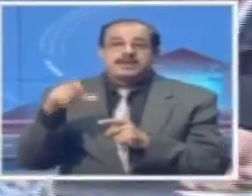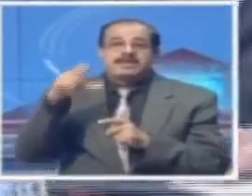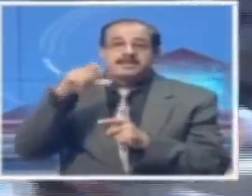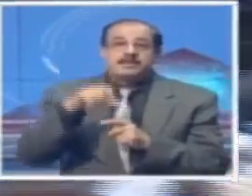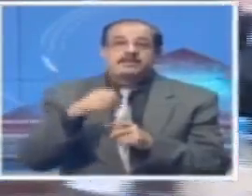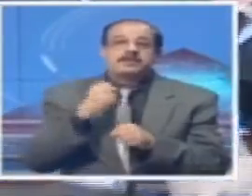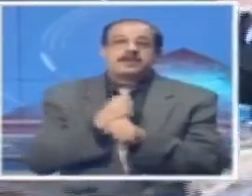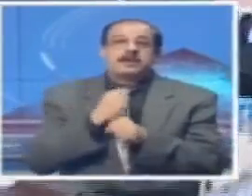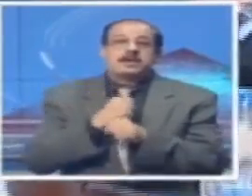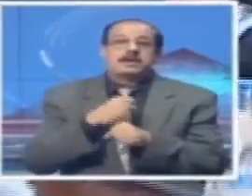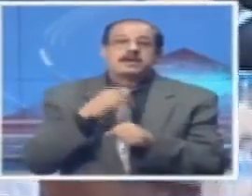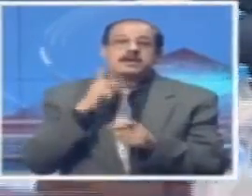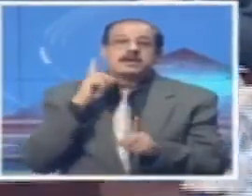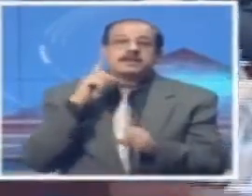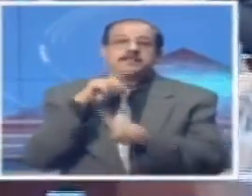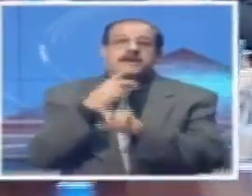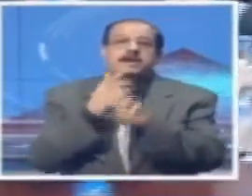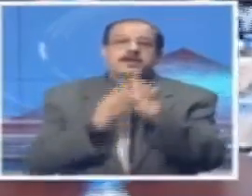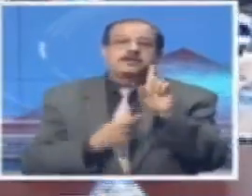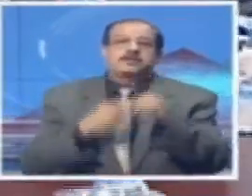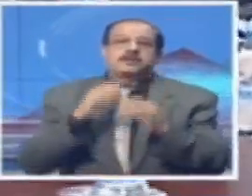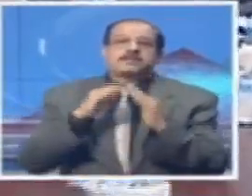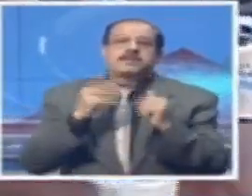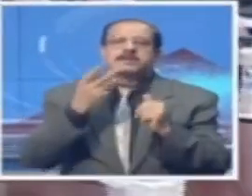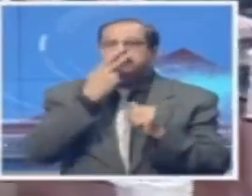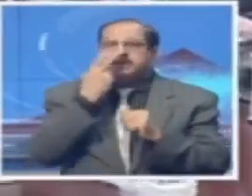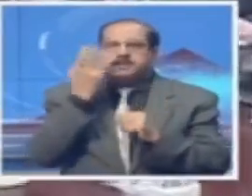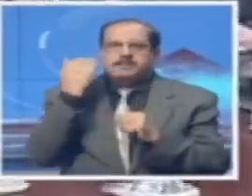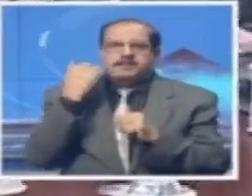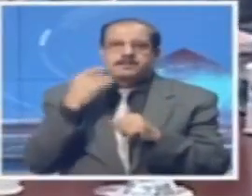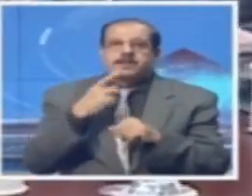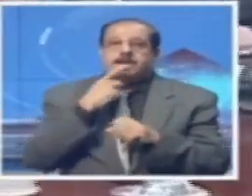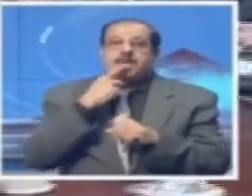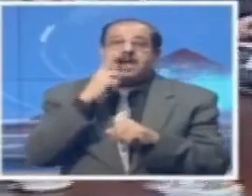و1999 تولى رئاسة وزراء مصر. عام